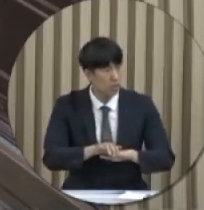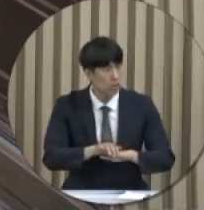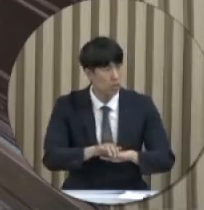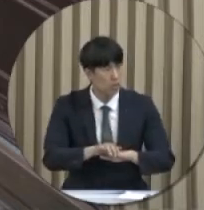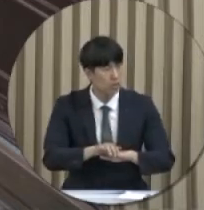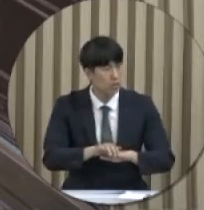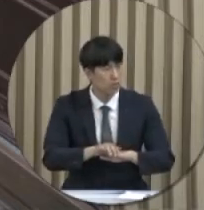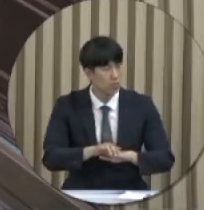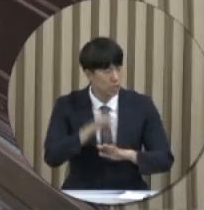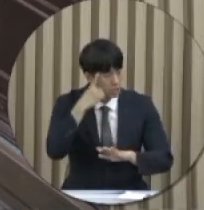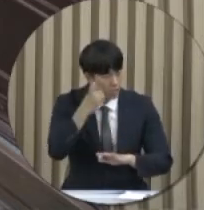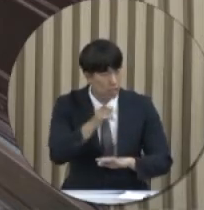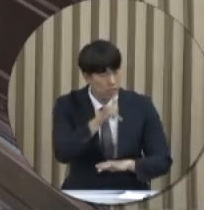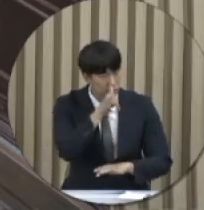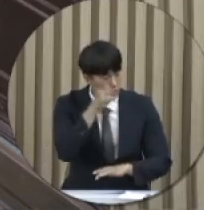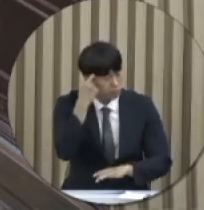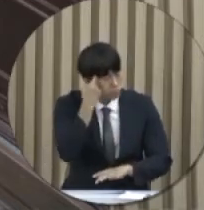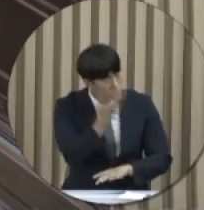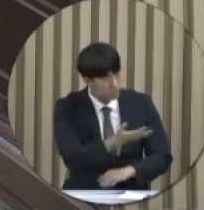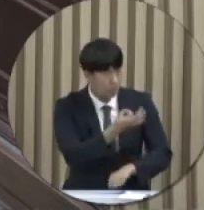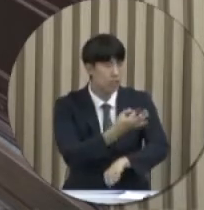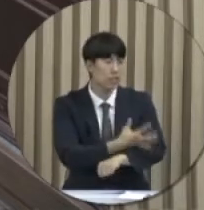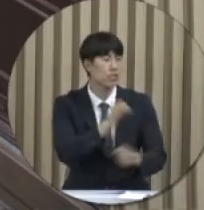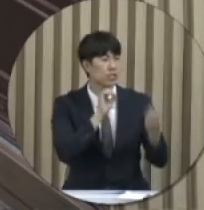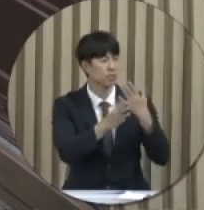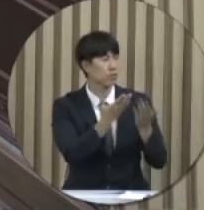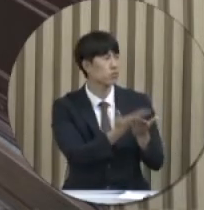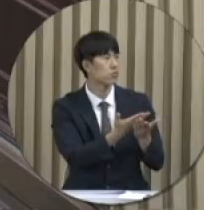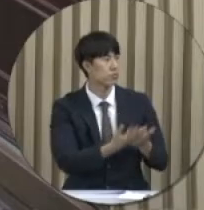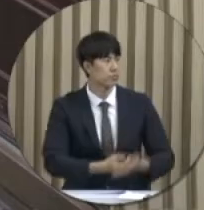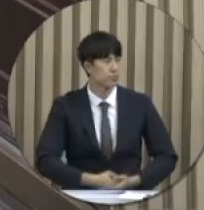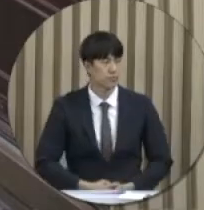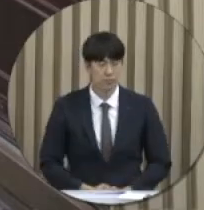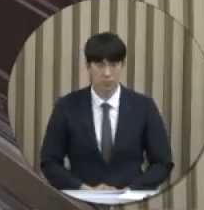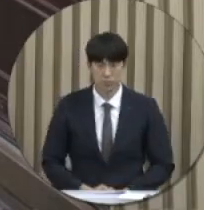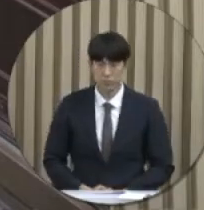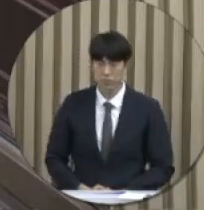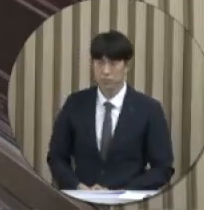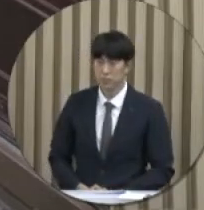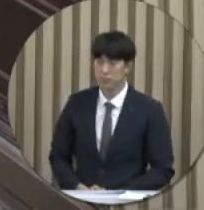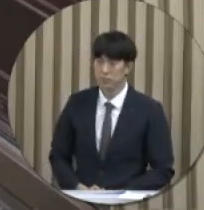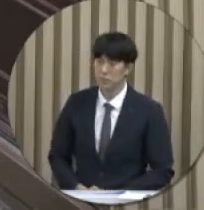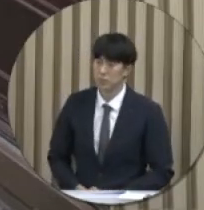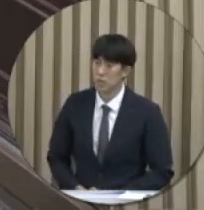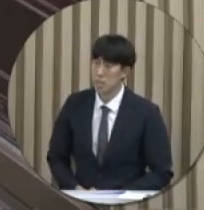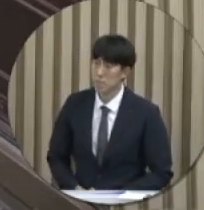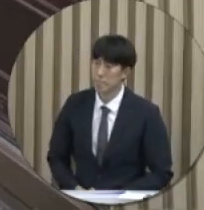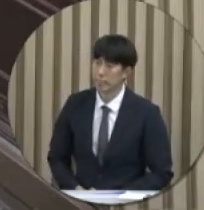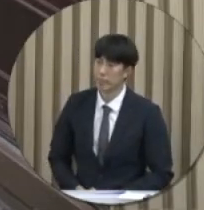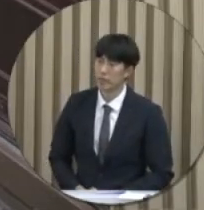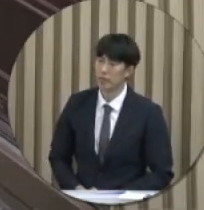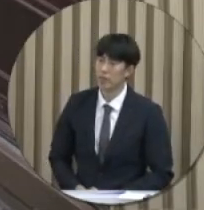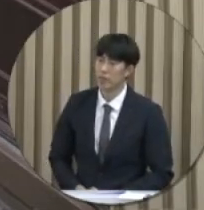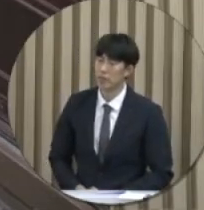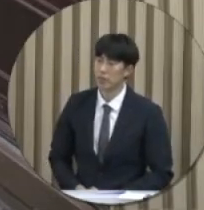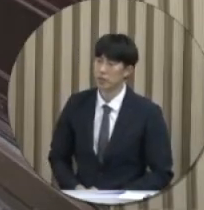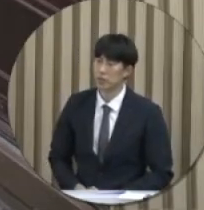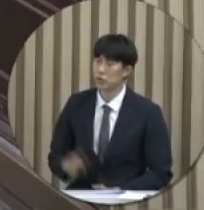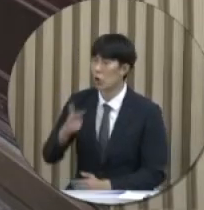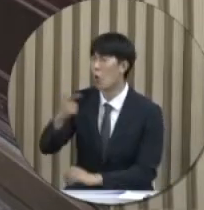혹시 생각하신 부분이 있으면 간략하게 좀 답변을 좀 부탁드리도록 하겠습니다. 이게 뭐 너무 큰